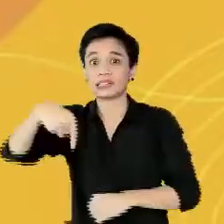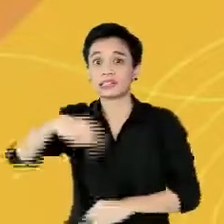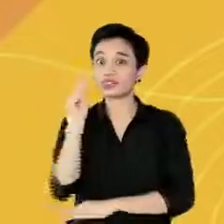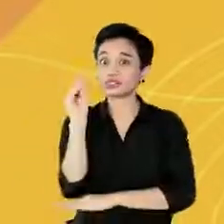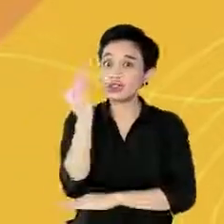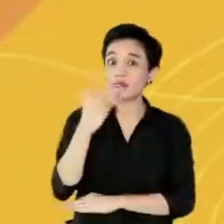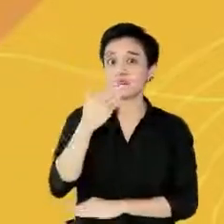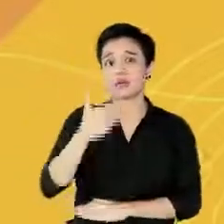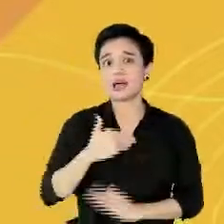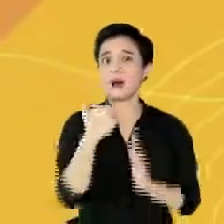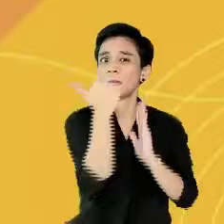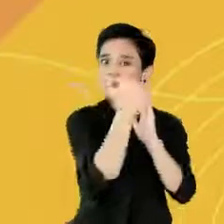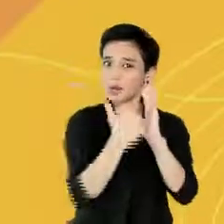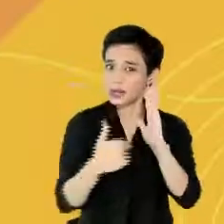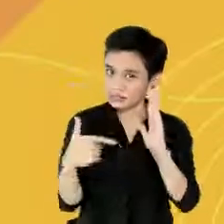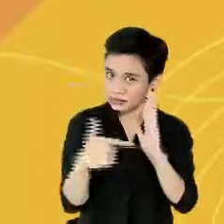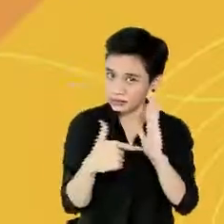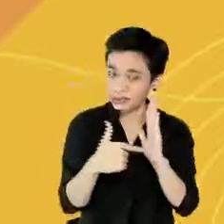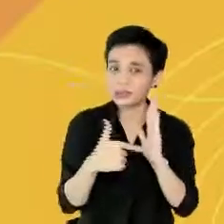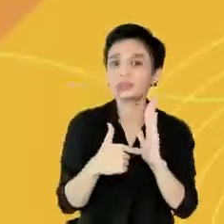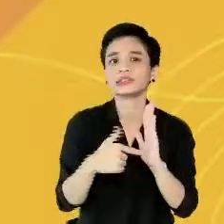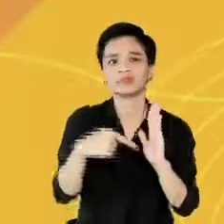terkait dengan